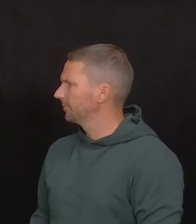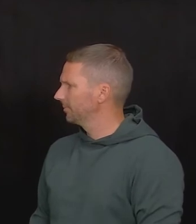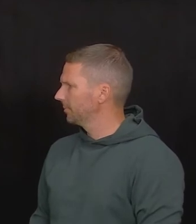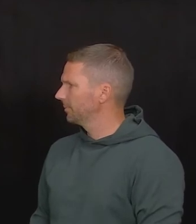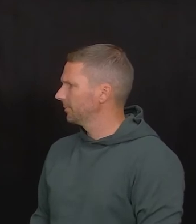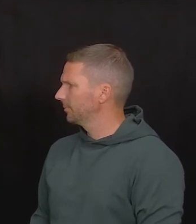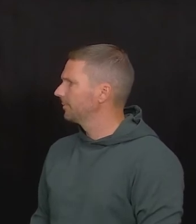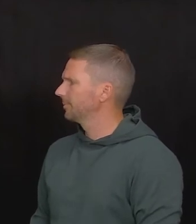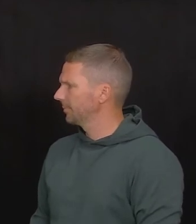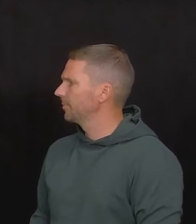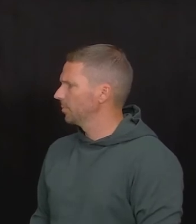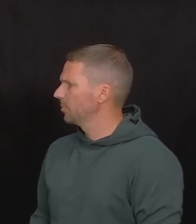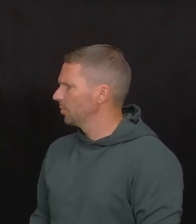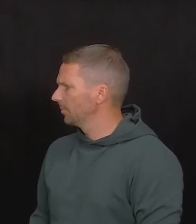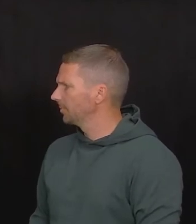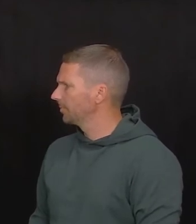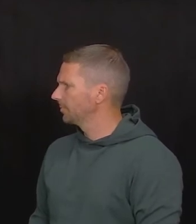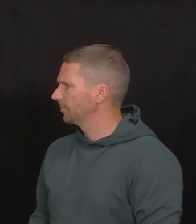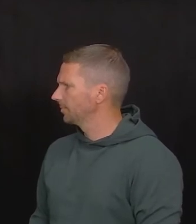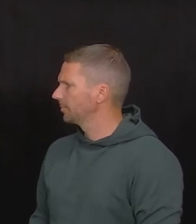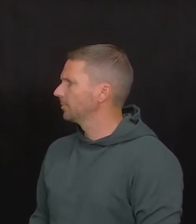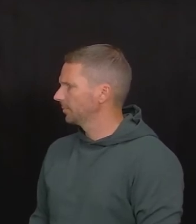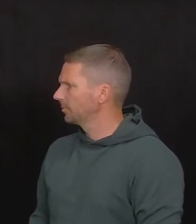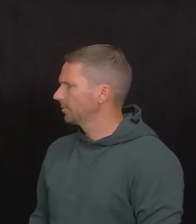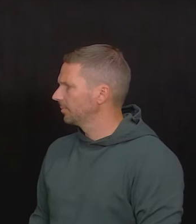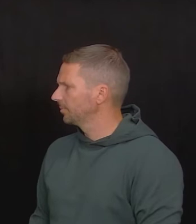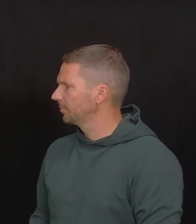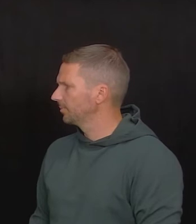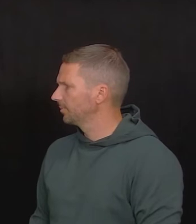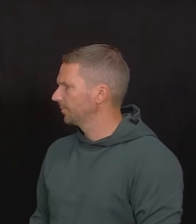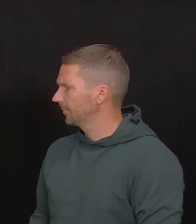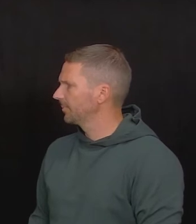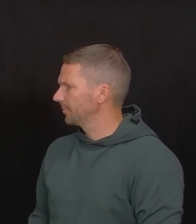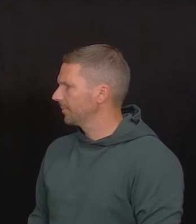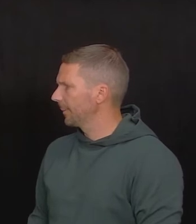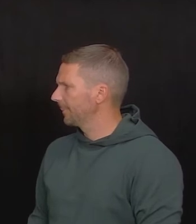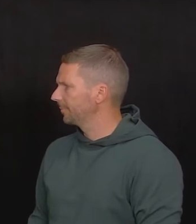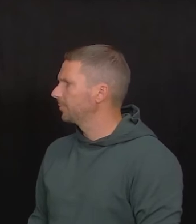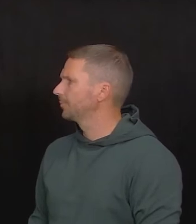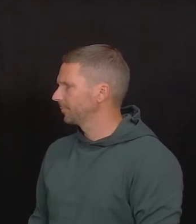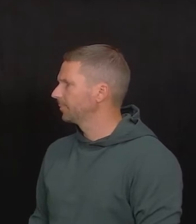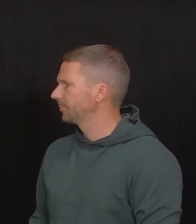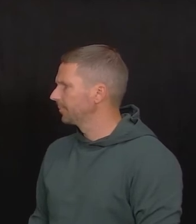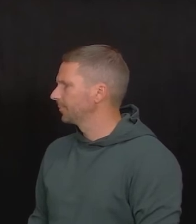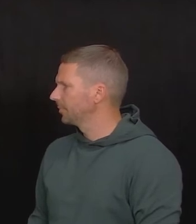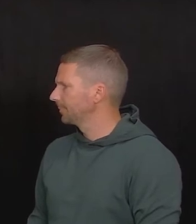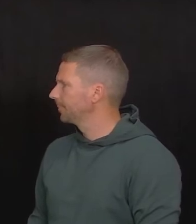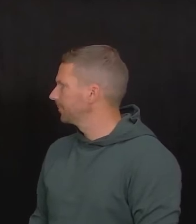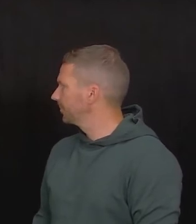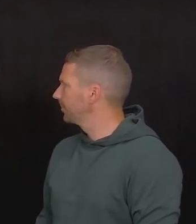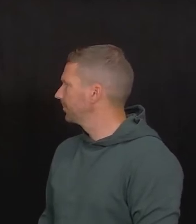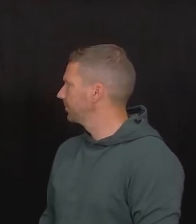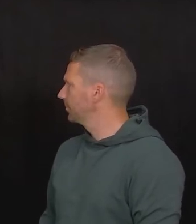så svårt. Sådär. Jag försökte föreställa mig hur det kan vara på riktigt. Då var det lättare att välja och välja